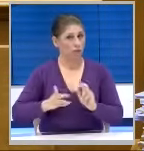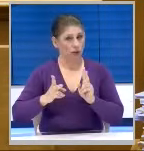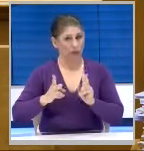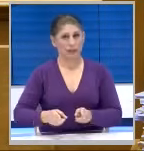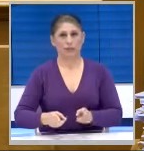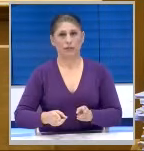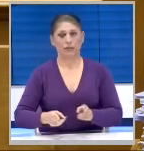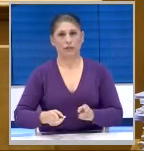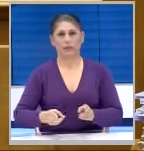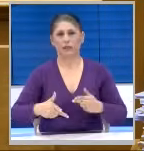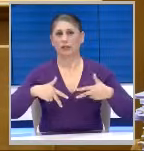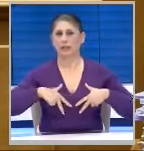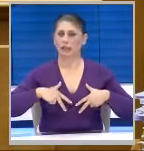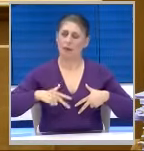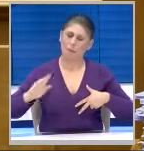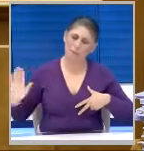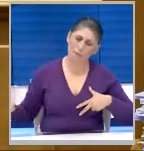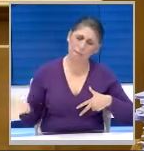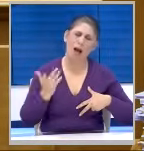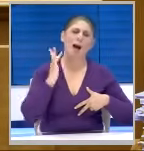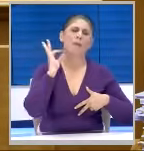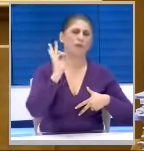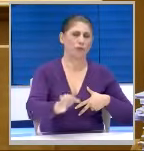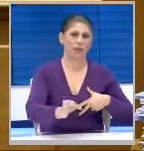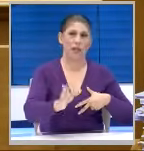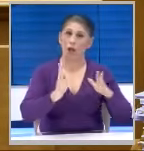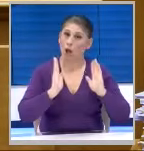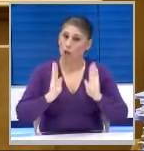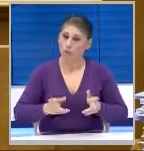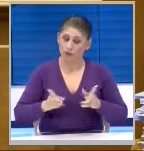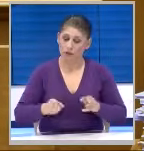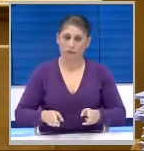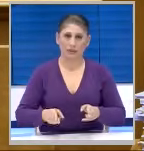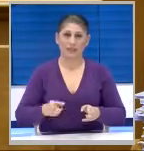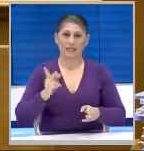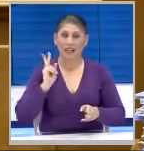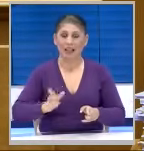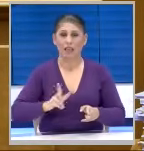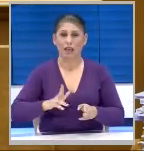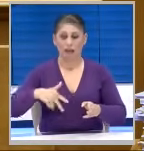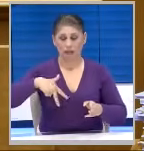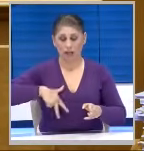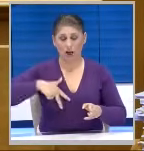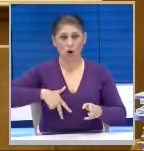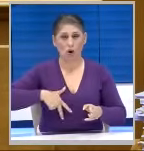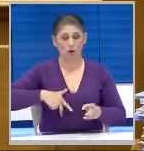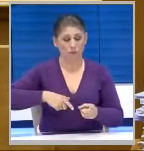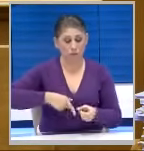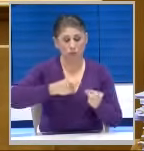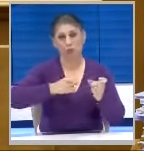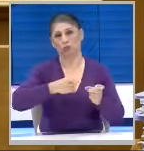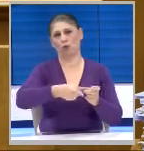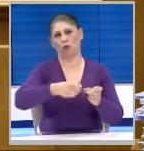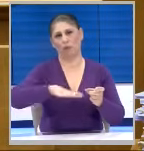να είναι η χώρα του πάμε και όπου βγει ότι μπορεί να σταματήσει να είναι η κακιά η χώρα που σκοτώνει τα παιδιά